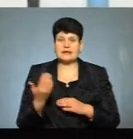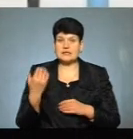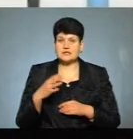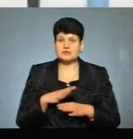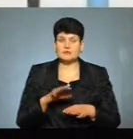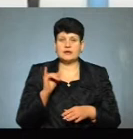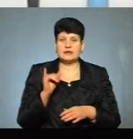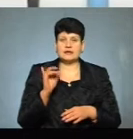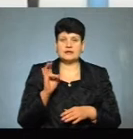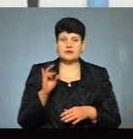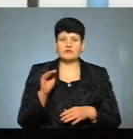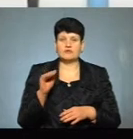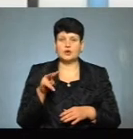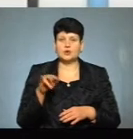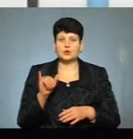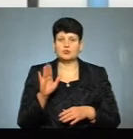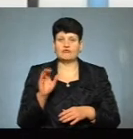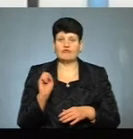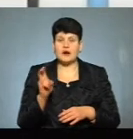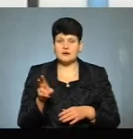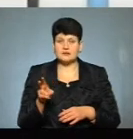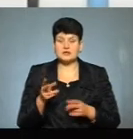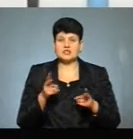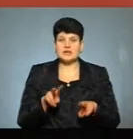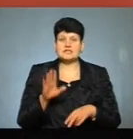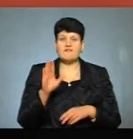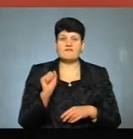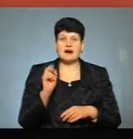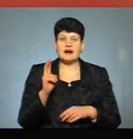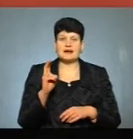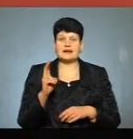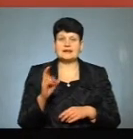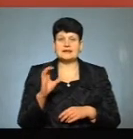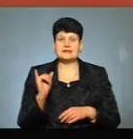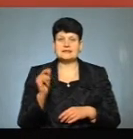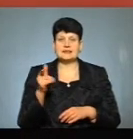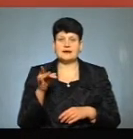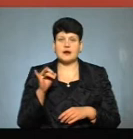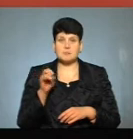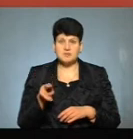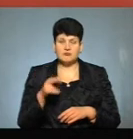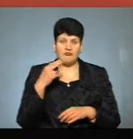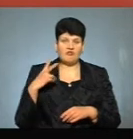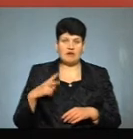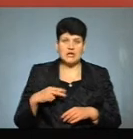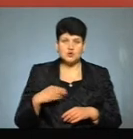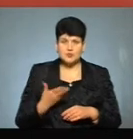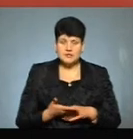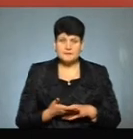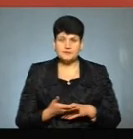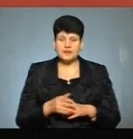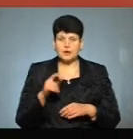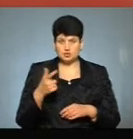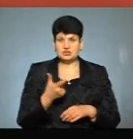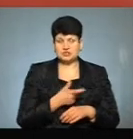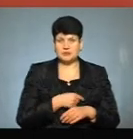інфловак Нідерланди, і ще залишається ваксігрип Франція. Тобто двома цими вакцинами щеплювалися люди на